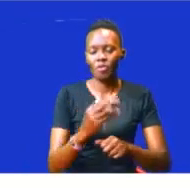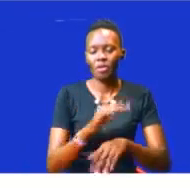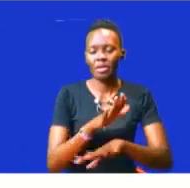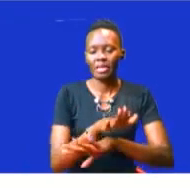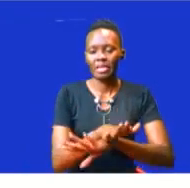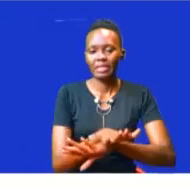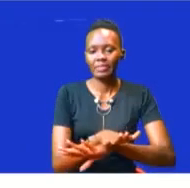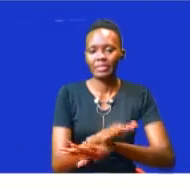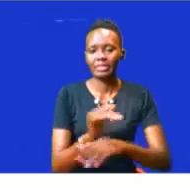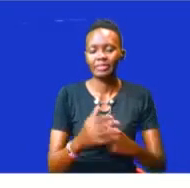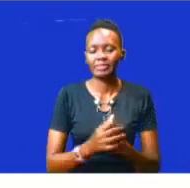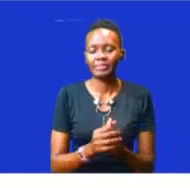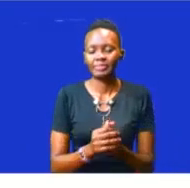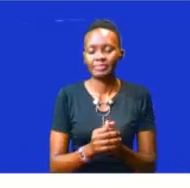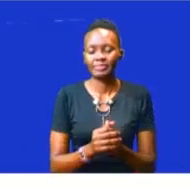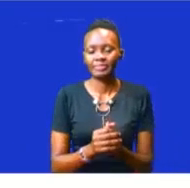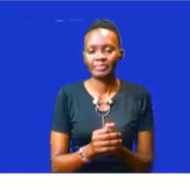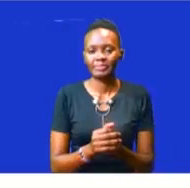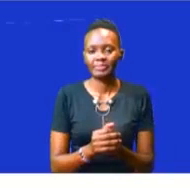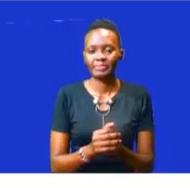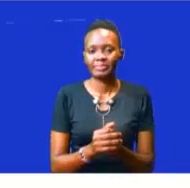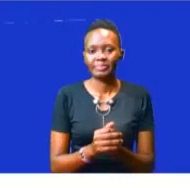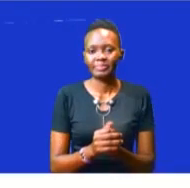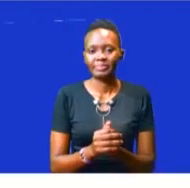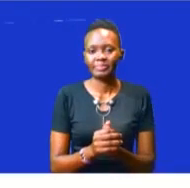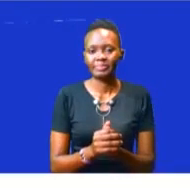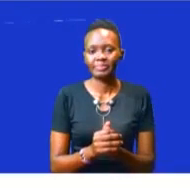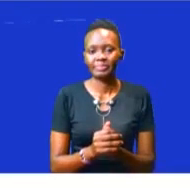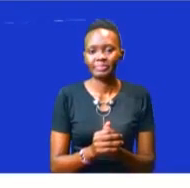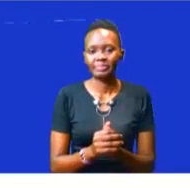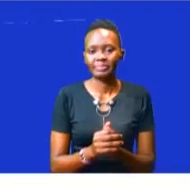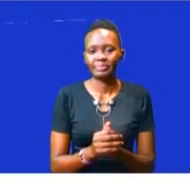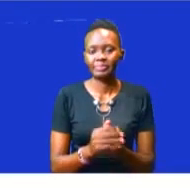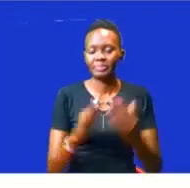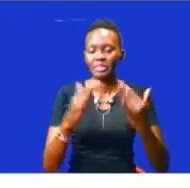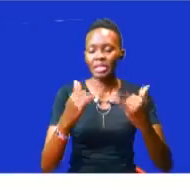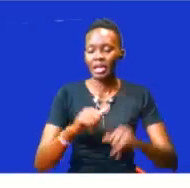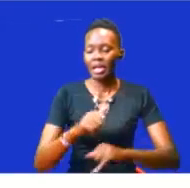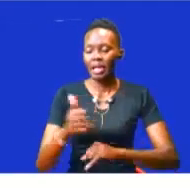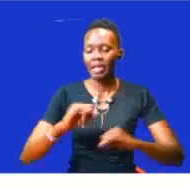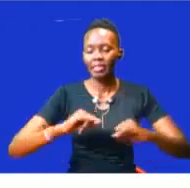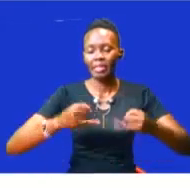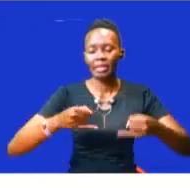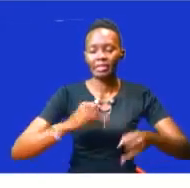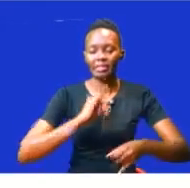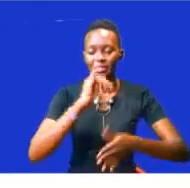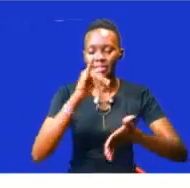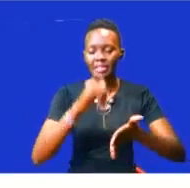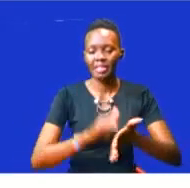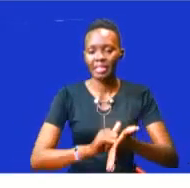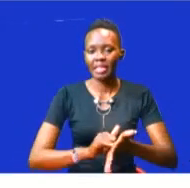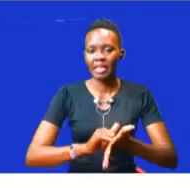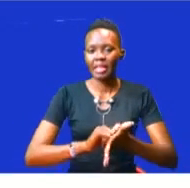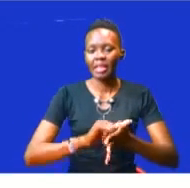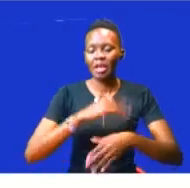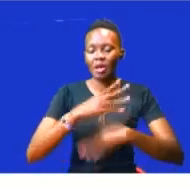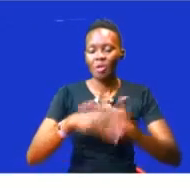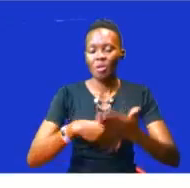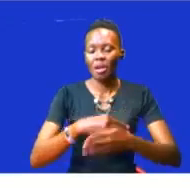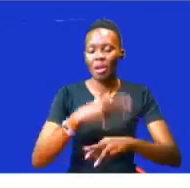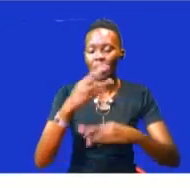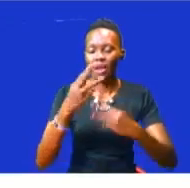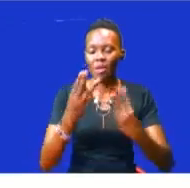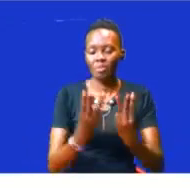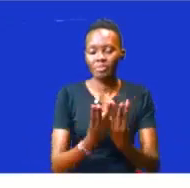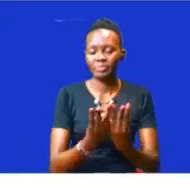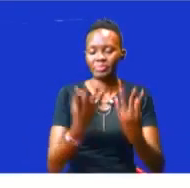kata sa 10 mano endo ma midhiambo ma kawuono niendi. E weche mamoko wayudo ni piny mangima koro ni to ne odhial